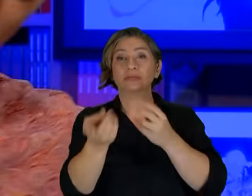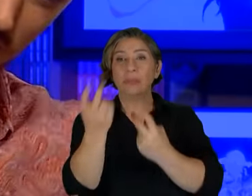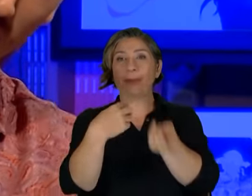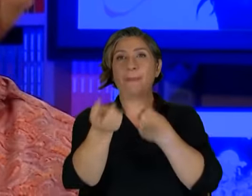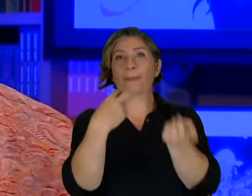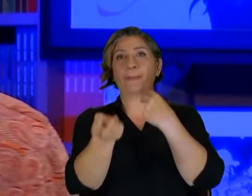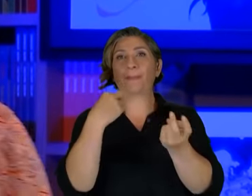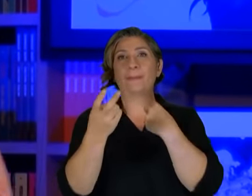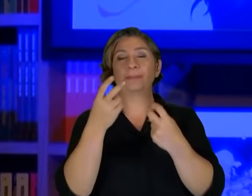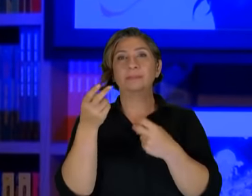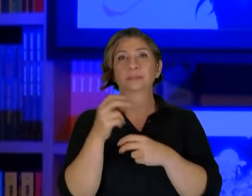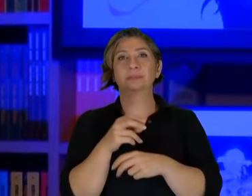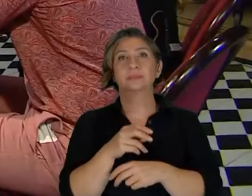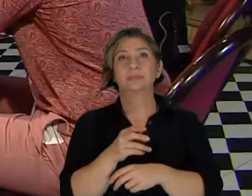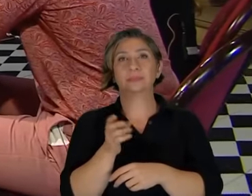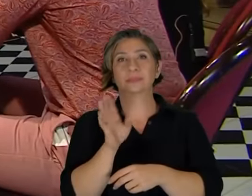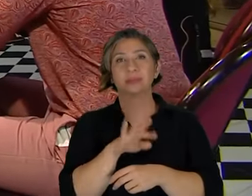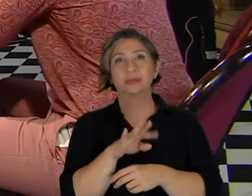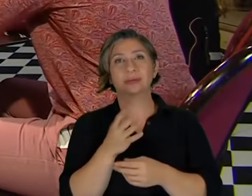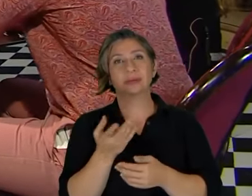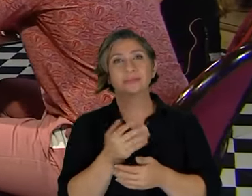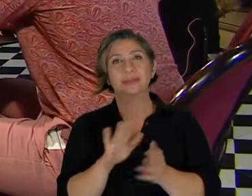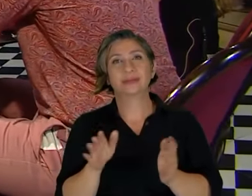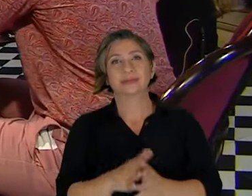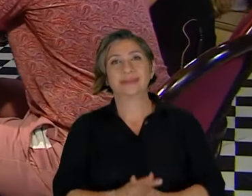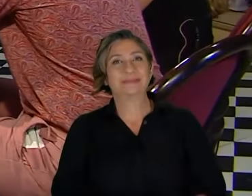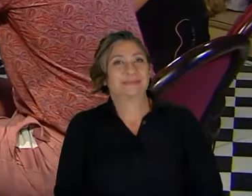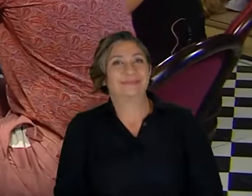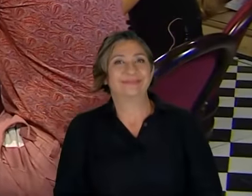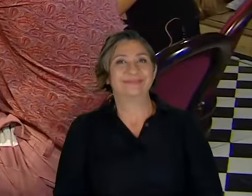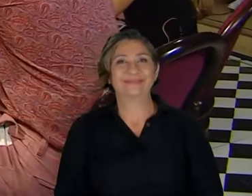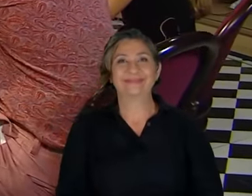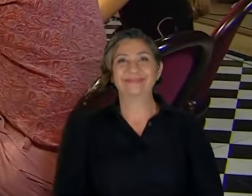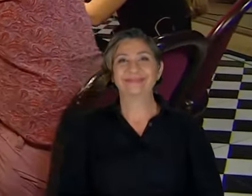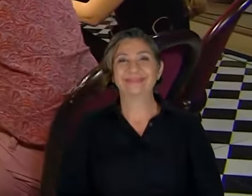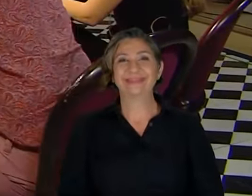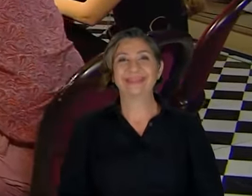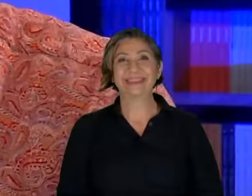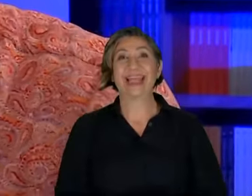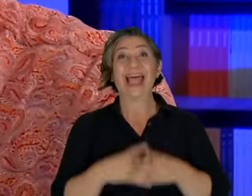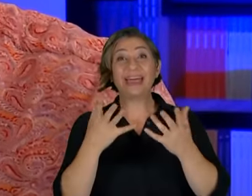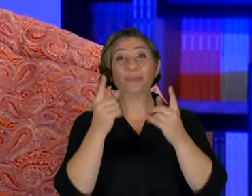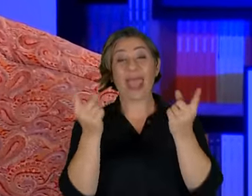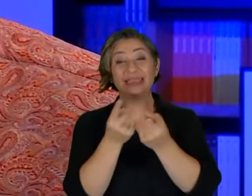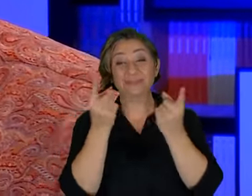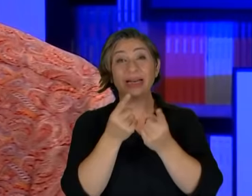girdi. Çat. Bitti. Hani aslında bir espriyle onları hemen